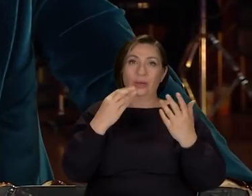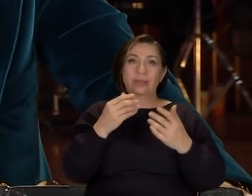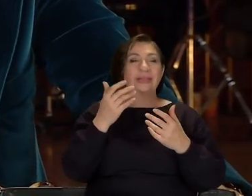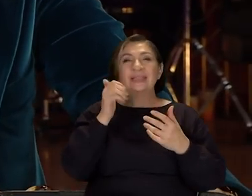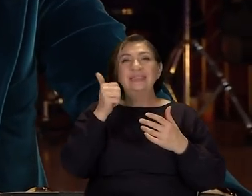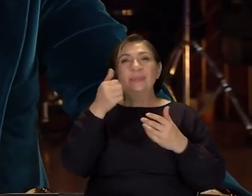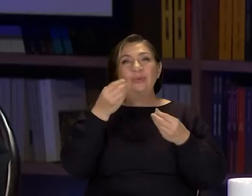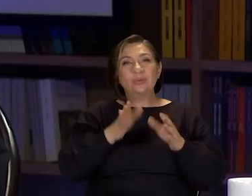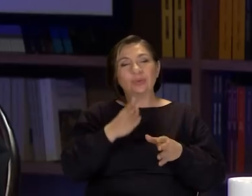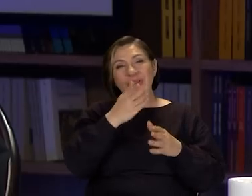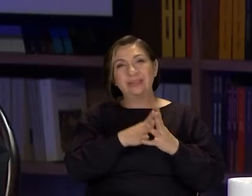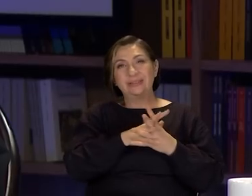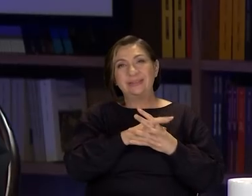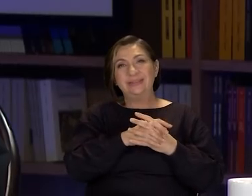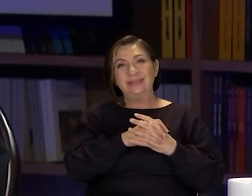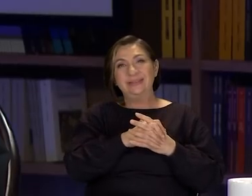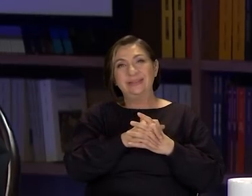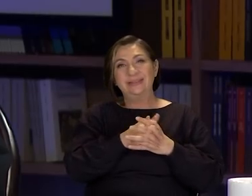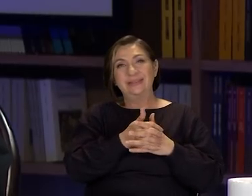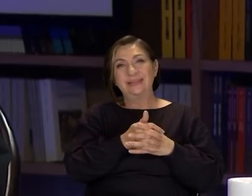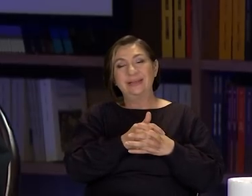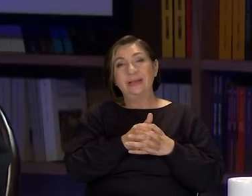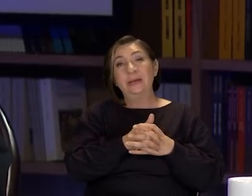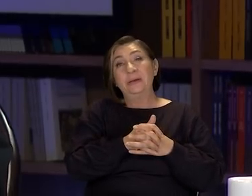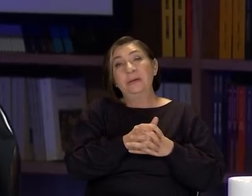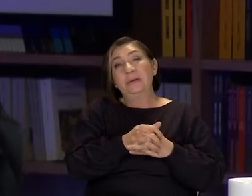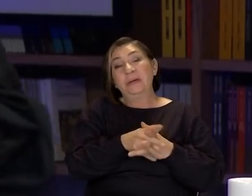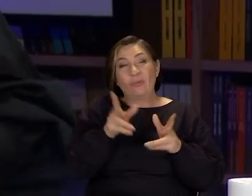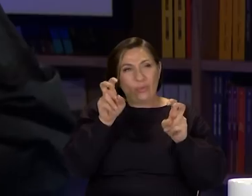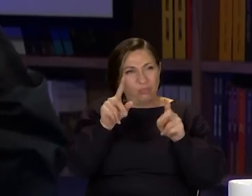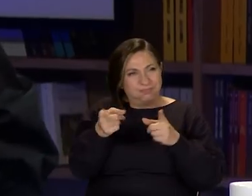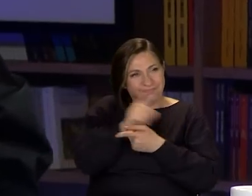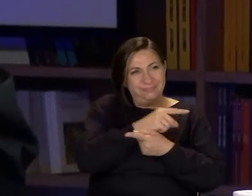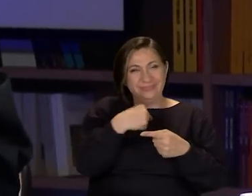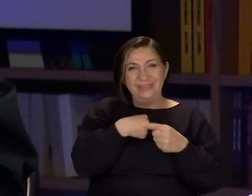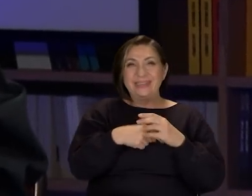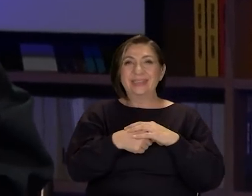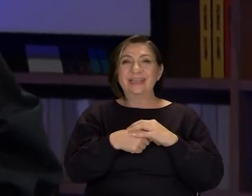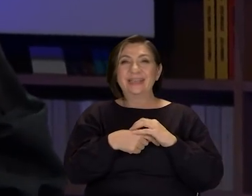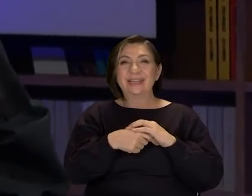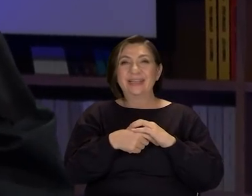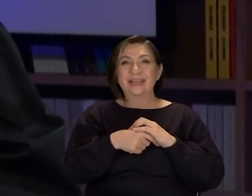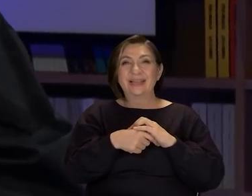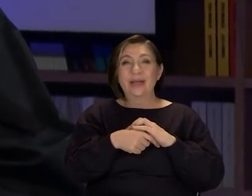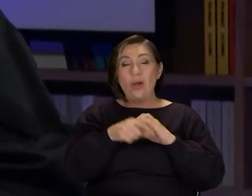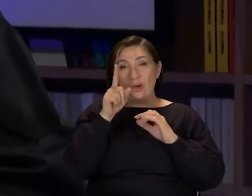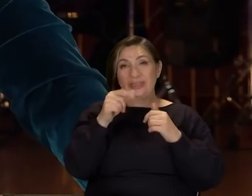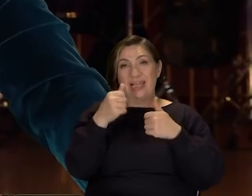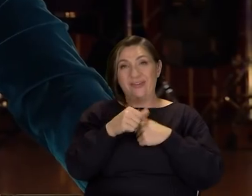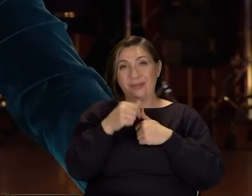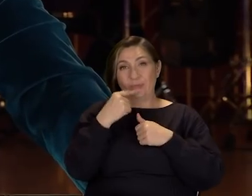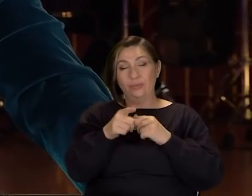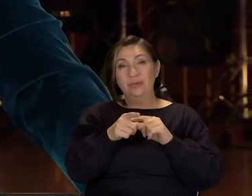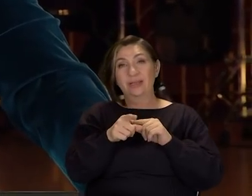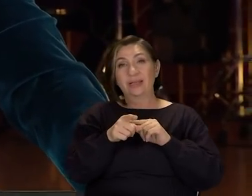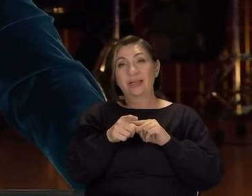zaman yapacaksın çoluk çocuk? Oraya ne zaman geldi ya konu ben? Deyince evliliğin diyorum. Şimdi baban istemiyor